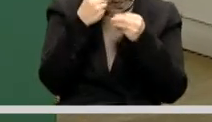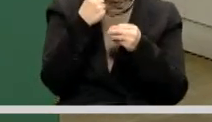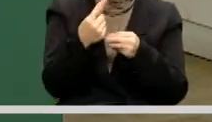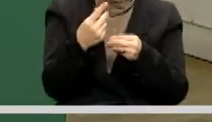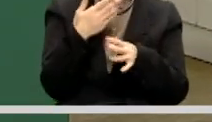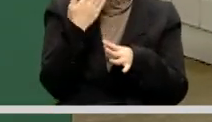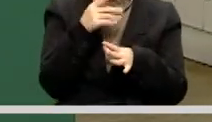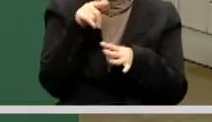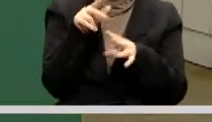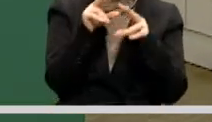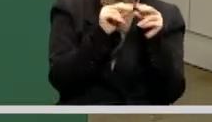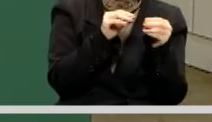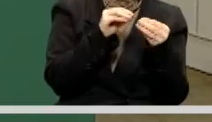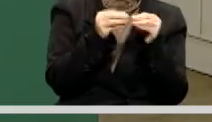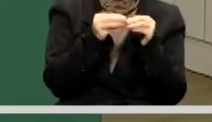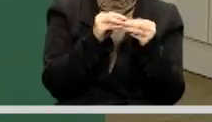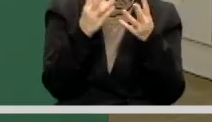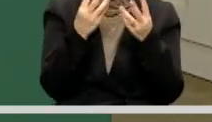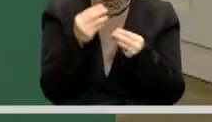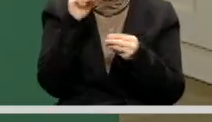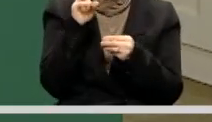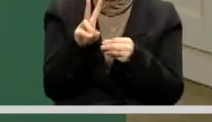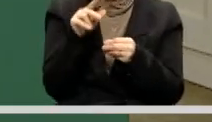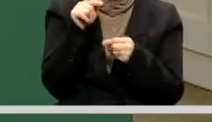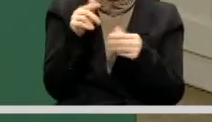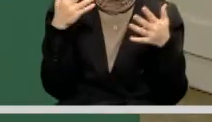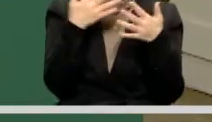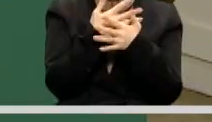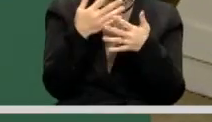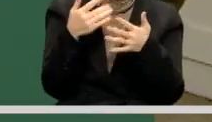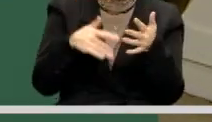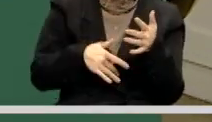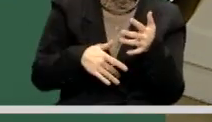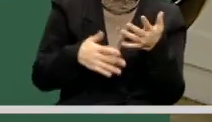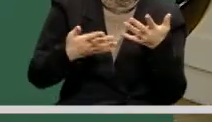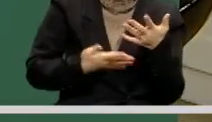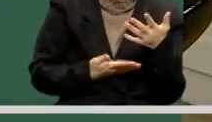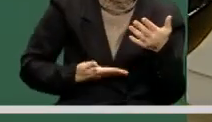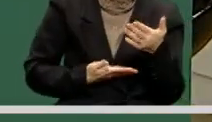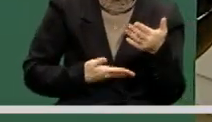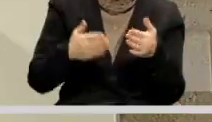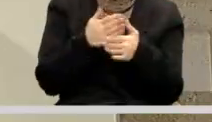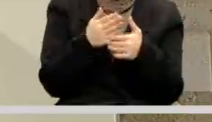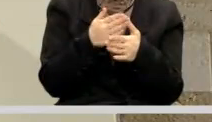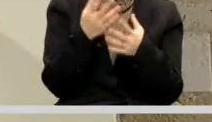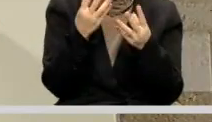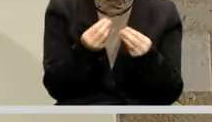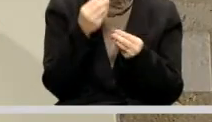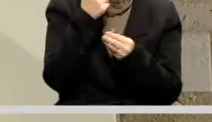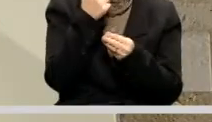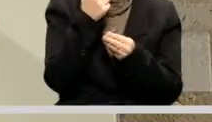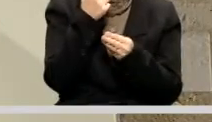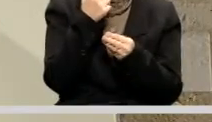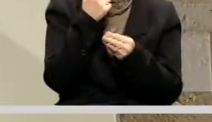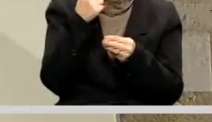olduğunu ve aynı zamanda uykuda da sıkıntı olduğunu gösteren şeyler. Mesela o gece mide kazıntısıyla uyanma halleri neden oluyor? Gün içerisinde